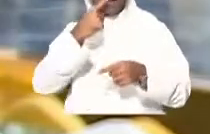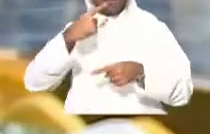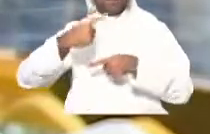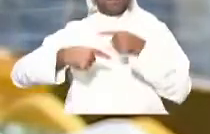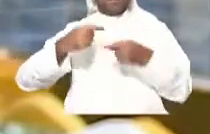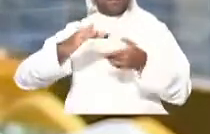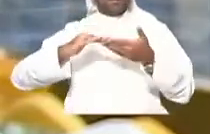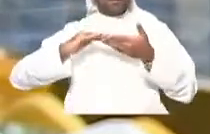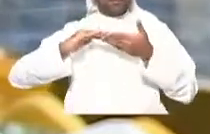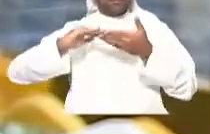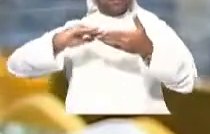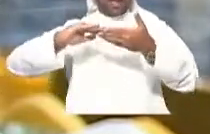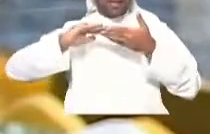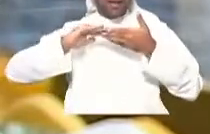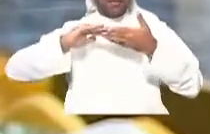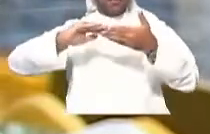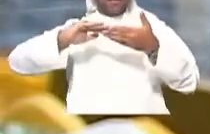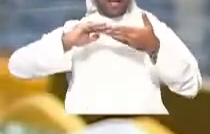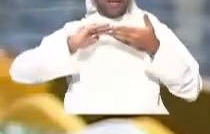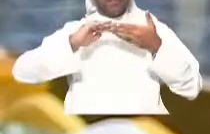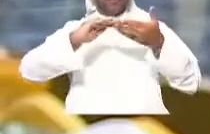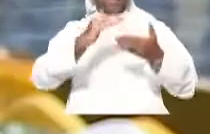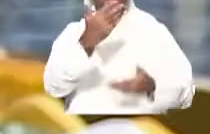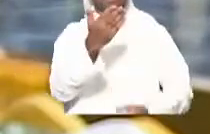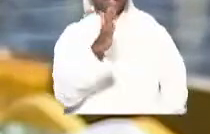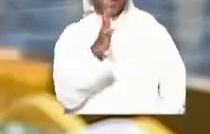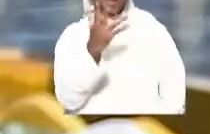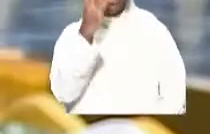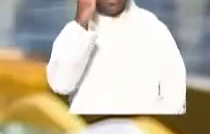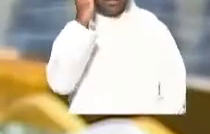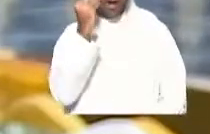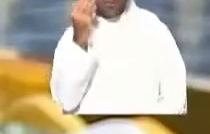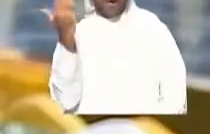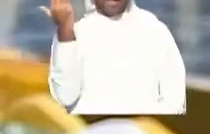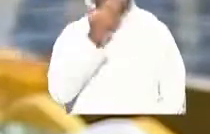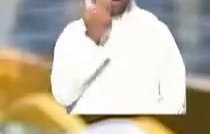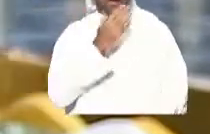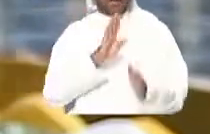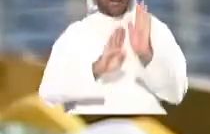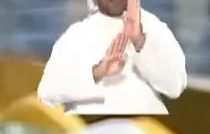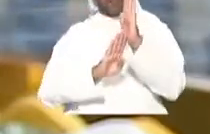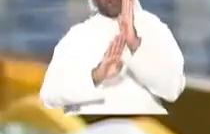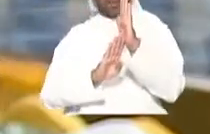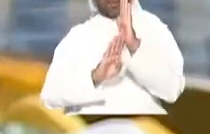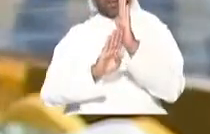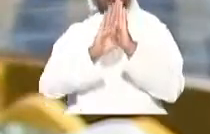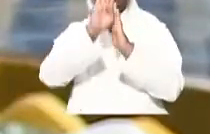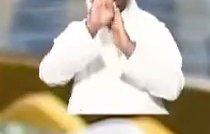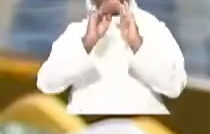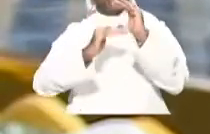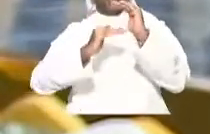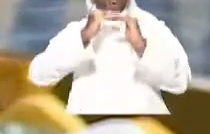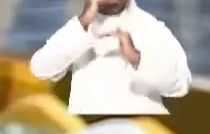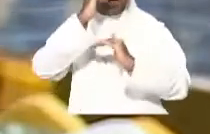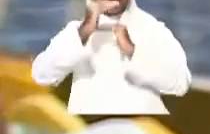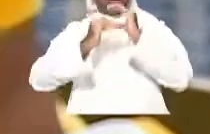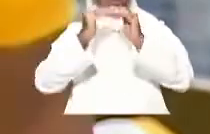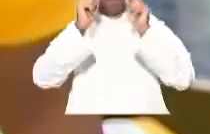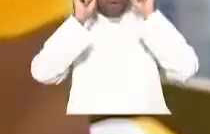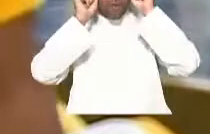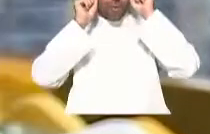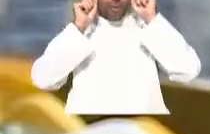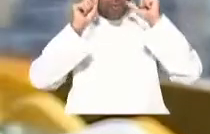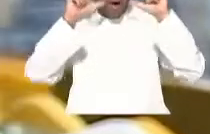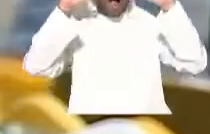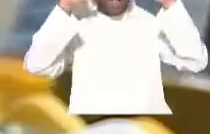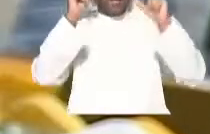جمعية الحكمة اليمنية لتخرج 850 شاب وشابة في عدة مجالات: